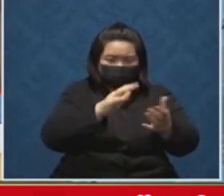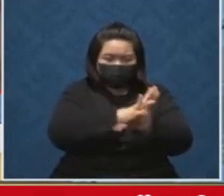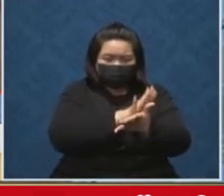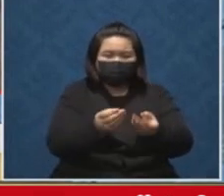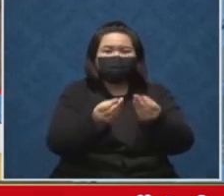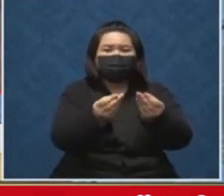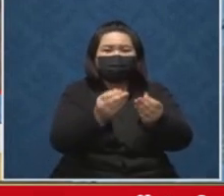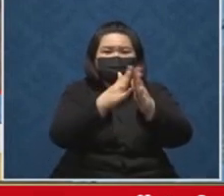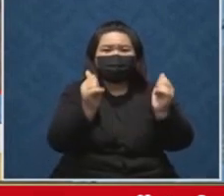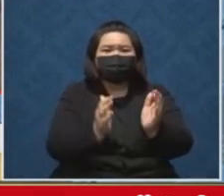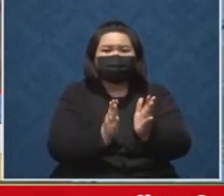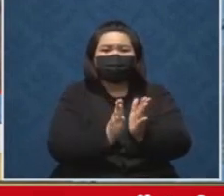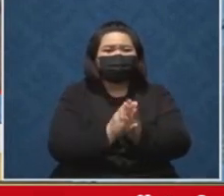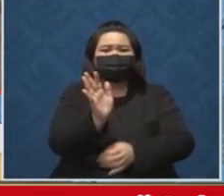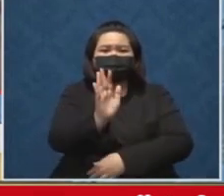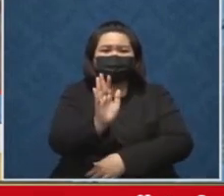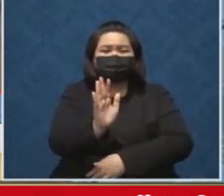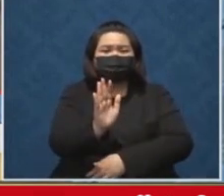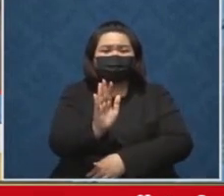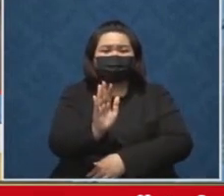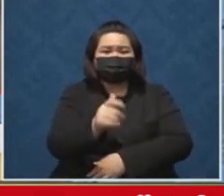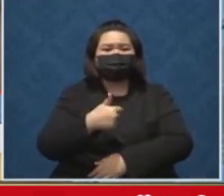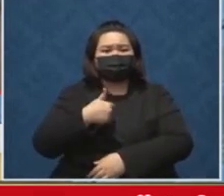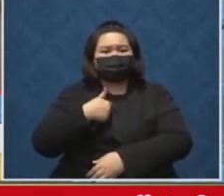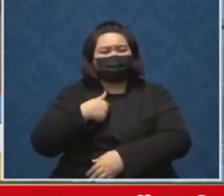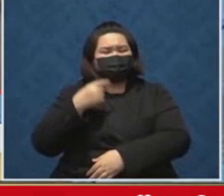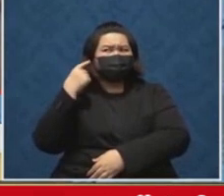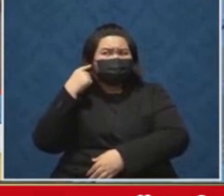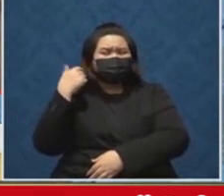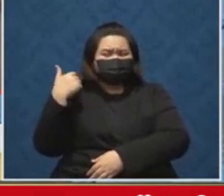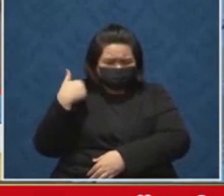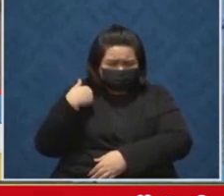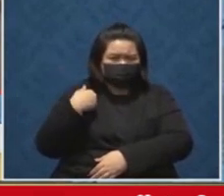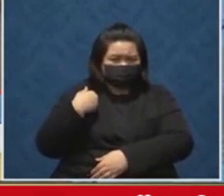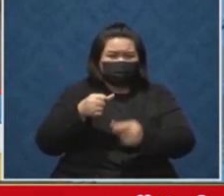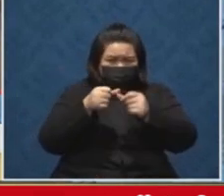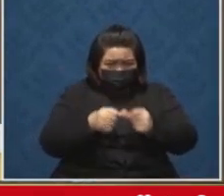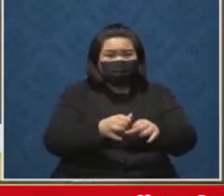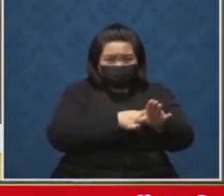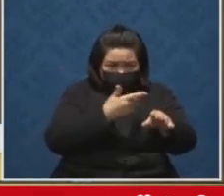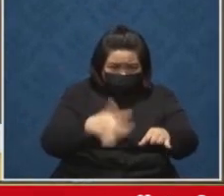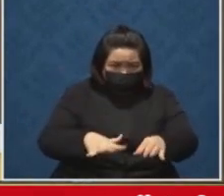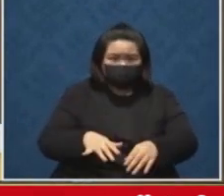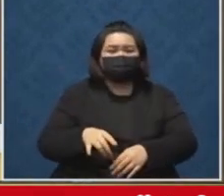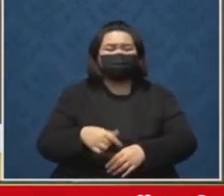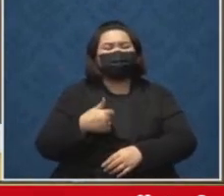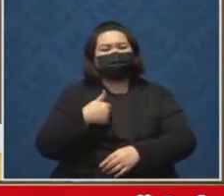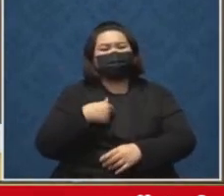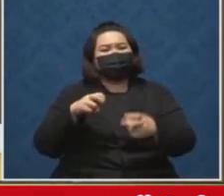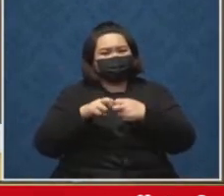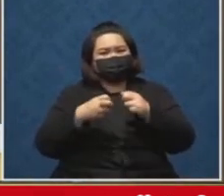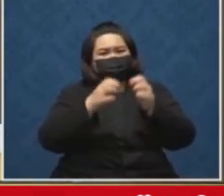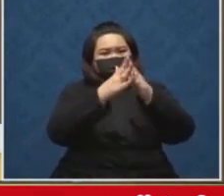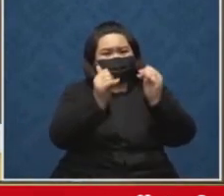ได้ผมเกิดมาได้ยินเลยวัดดังกล่าวนี่อันนี้คือเป็นประเด็นว่าทั้งสองวัด